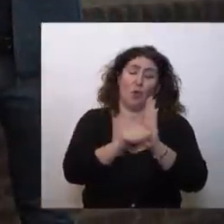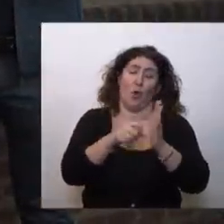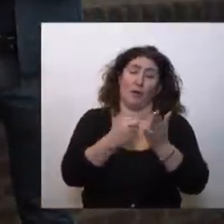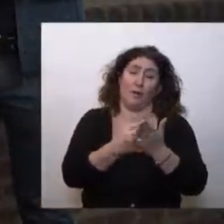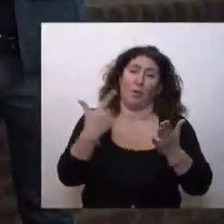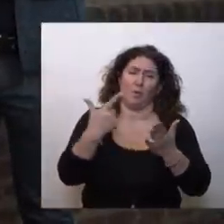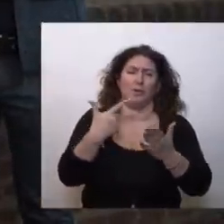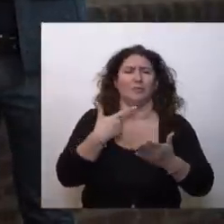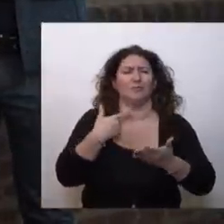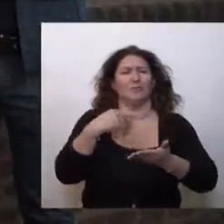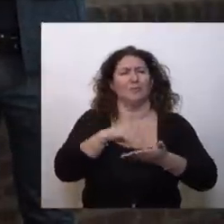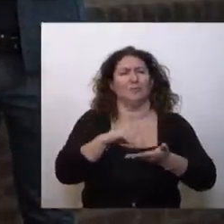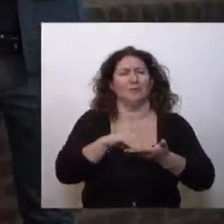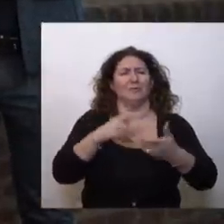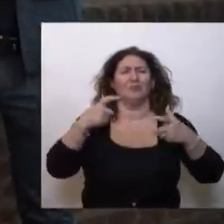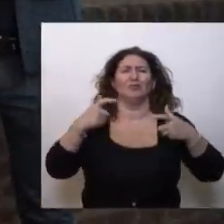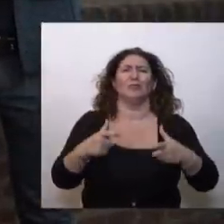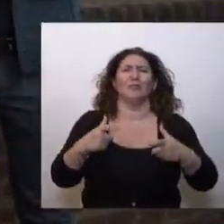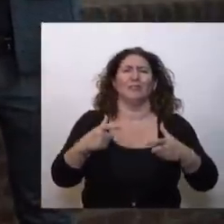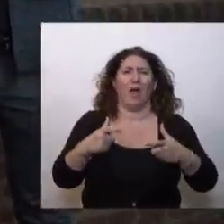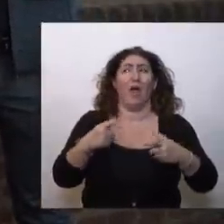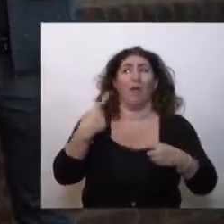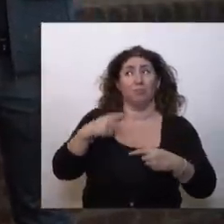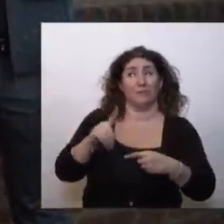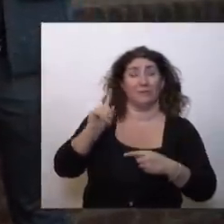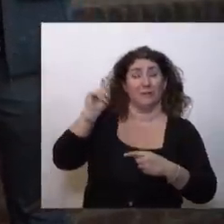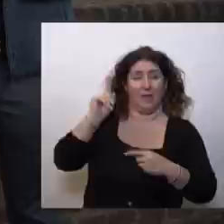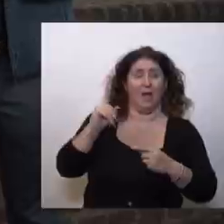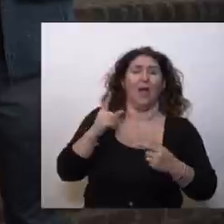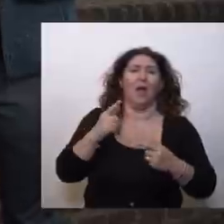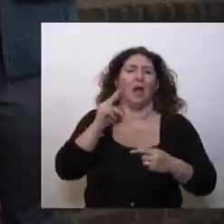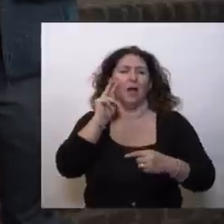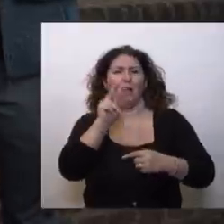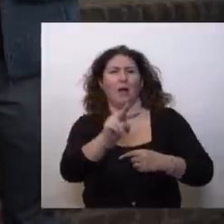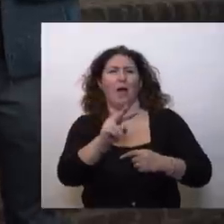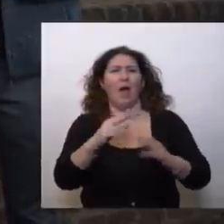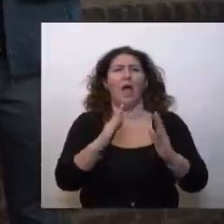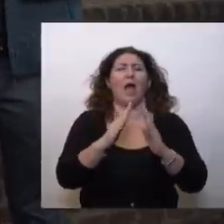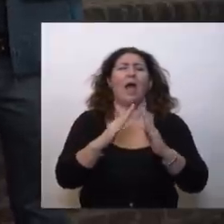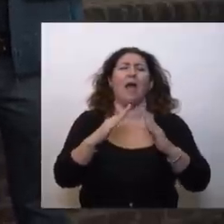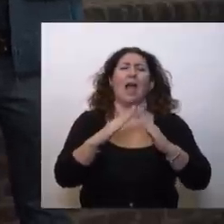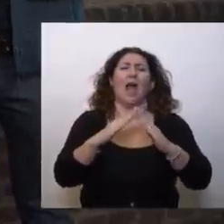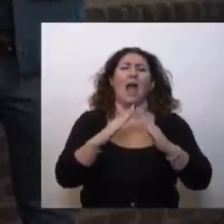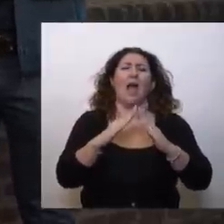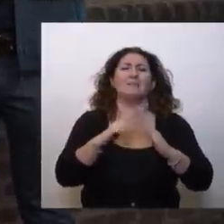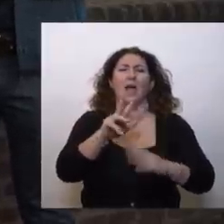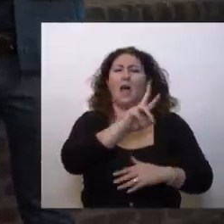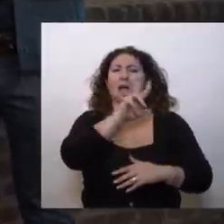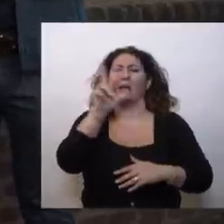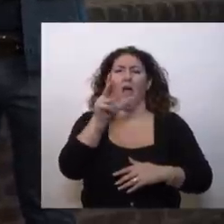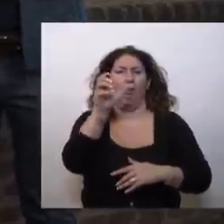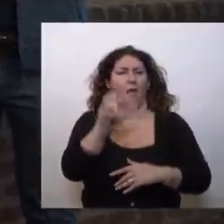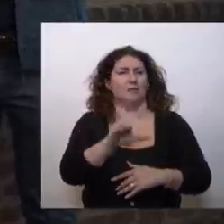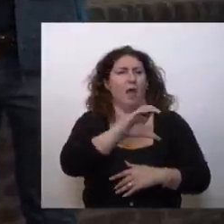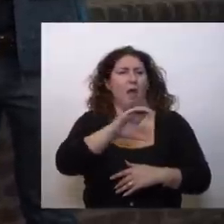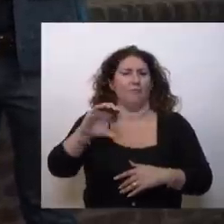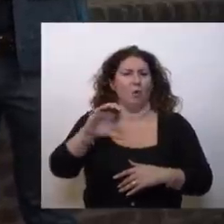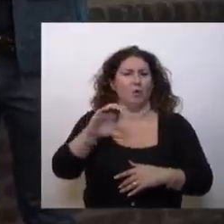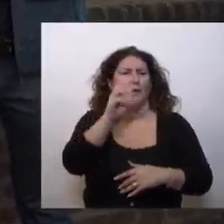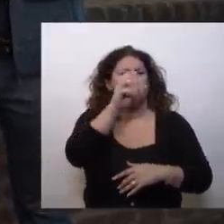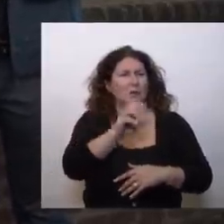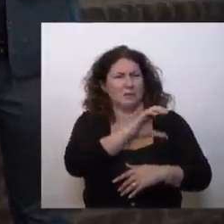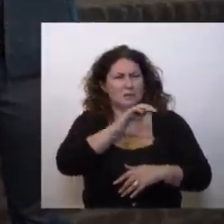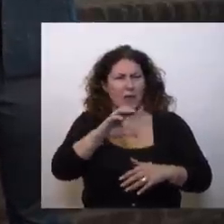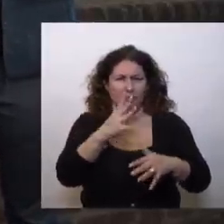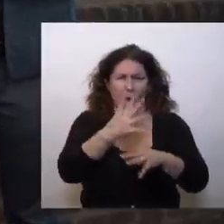in città, quella dei Savoia, la Casa Reale. E perché guardiamo ai Savoia? Perché c'è un legame molto stretto tra